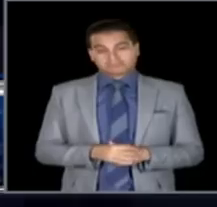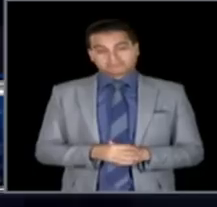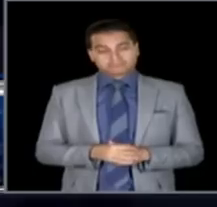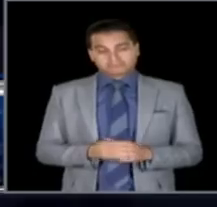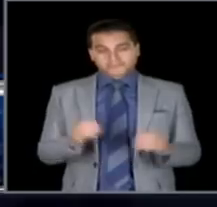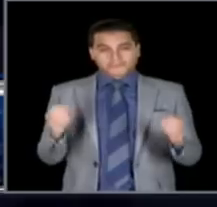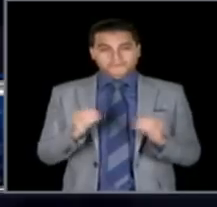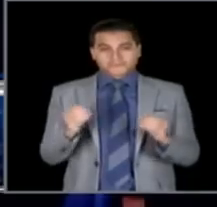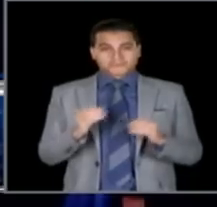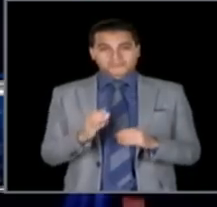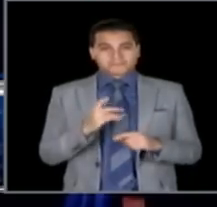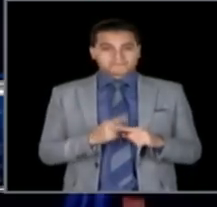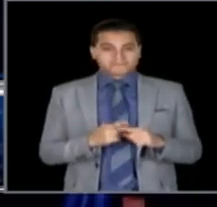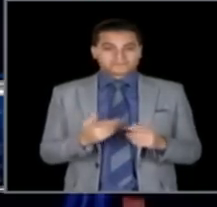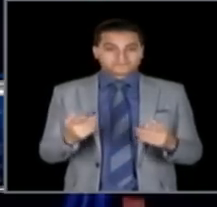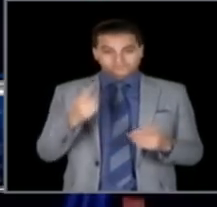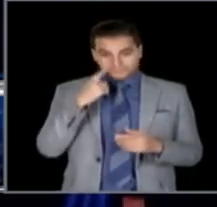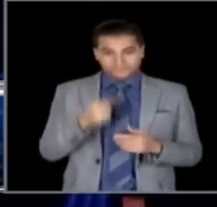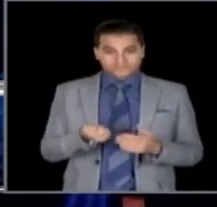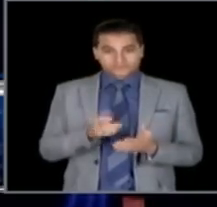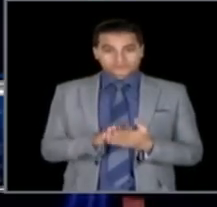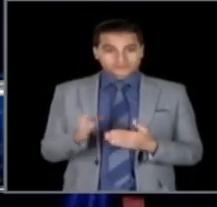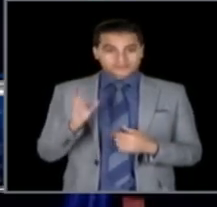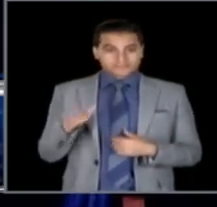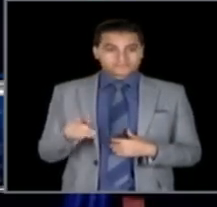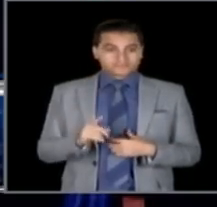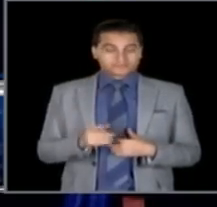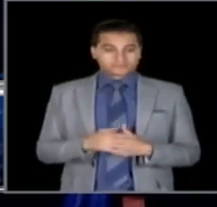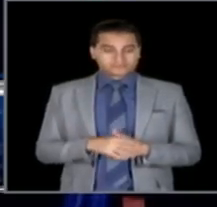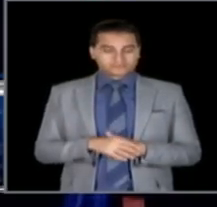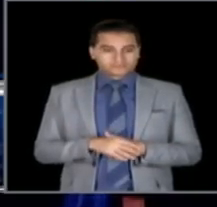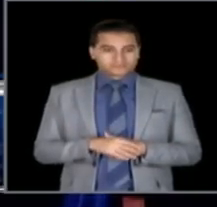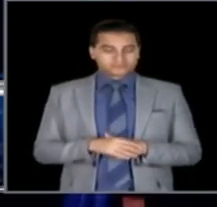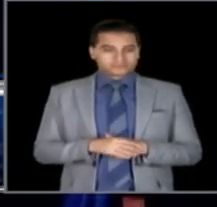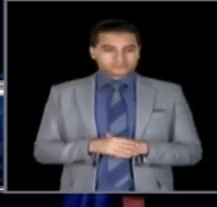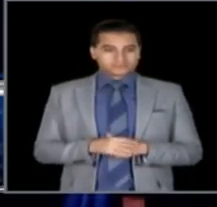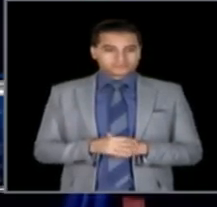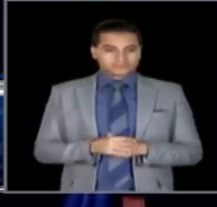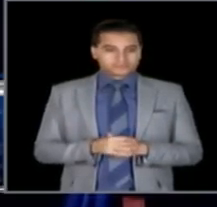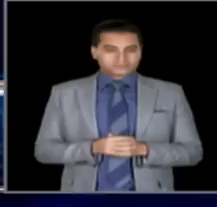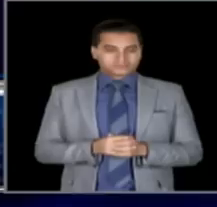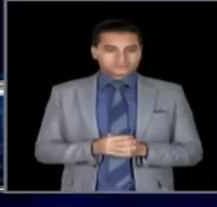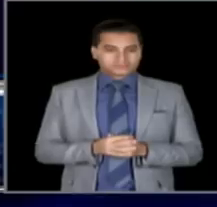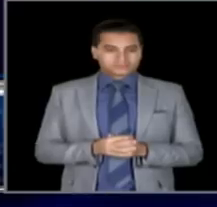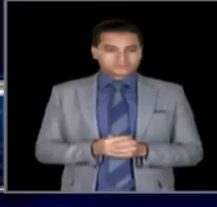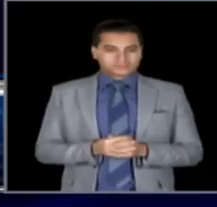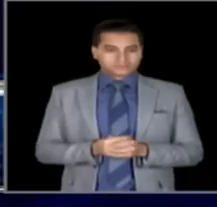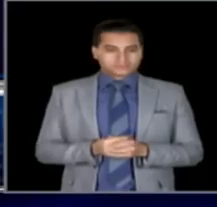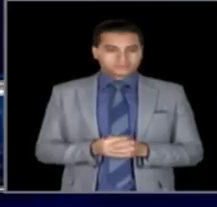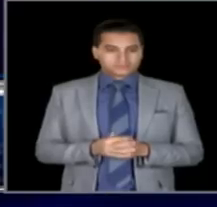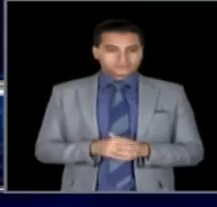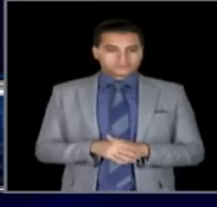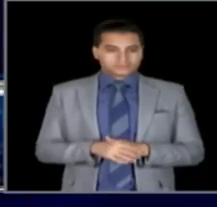مفيش إجابة. فريق النيل في إجابة ولا فيش إجابة؟ في. إجابتك دوسي على البازر. ابتسام،